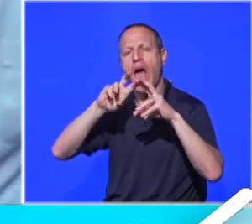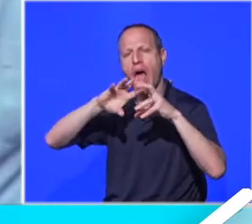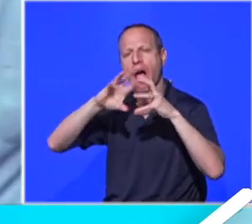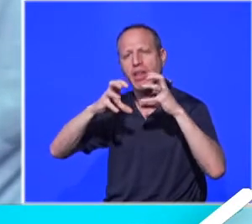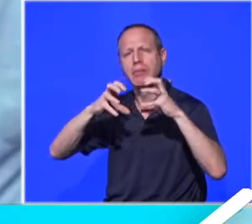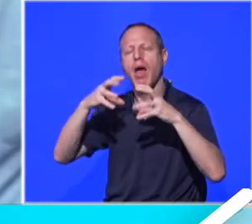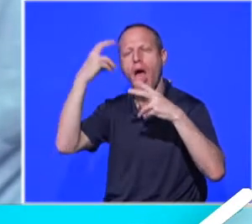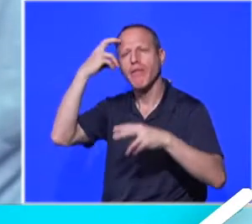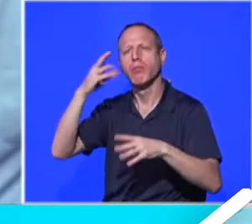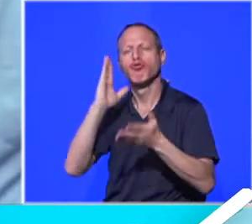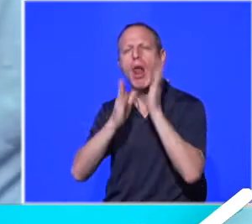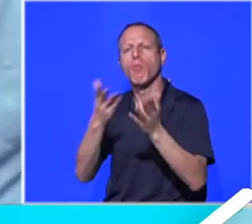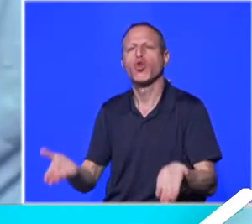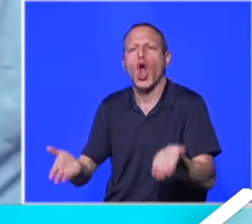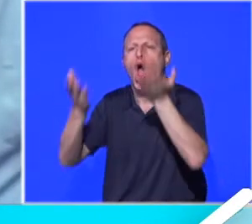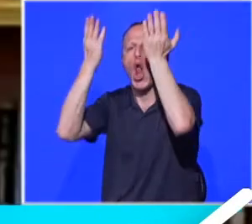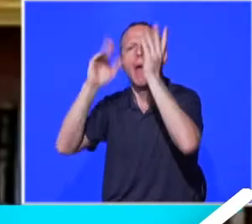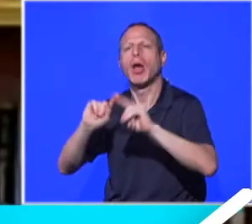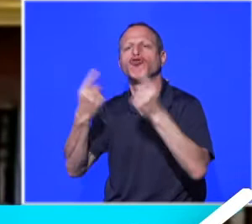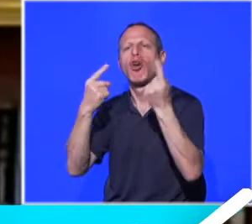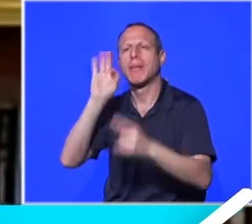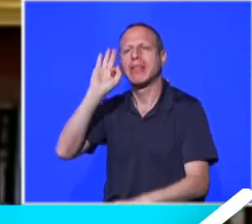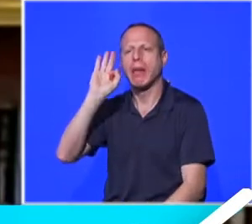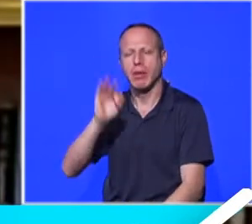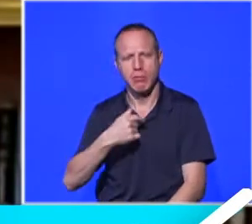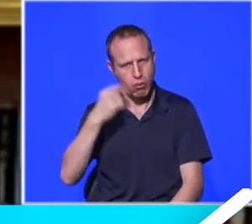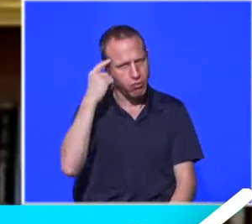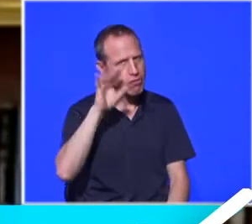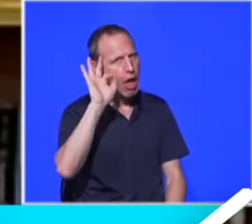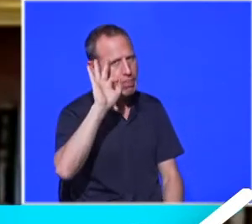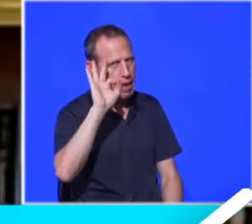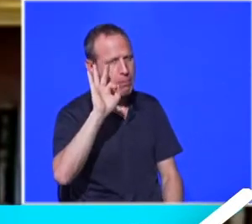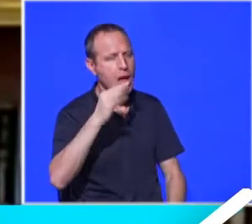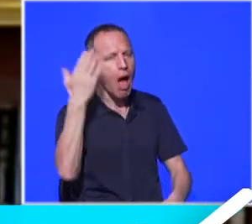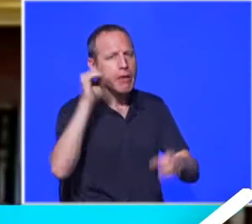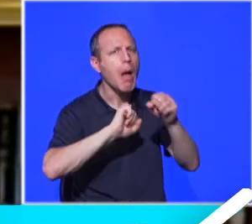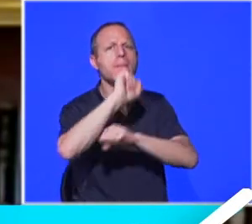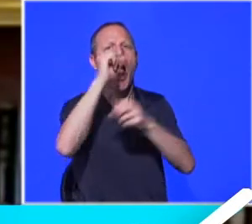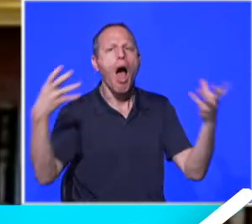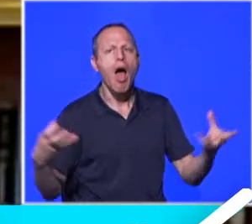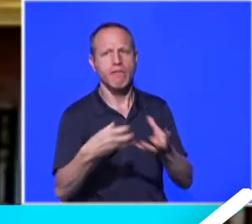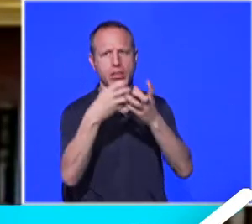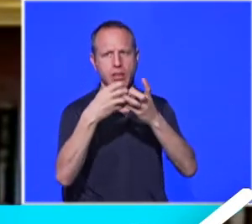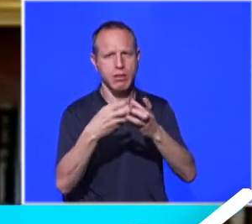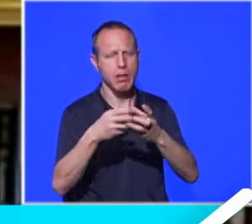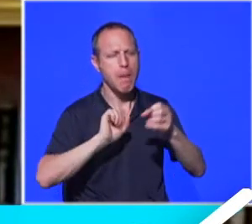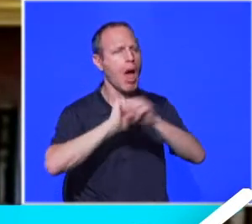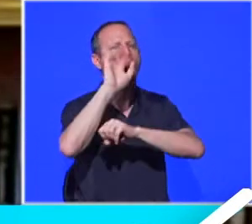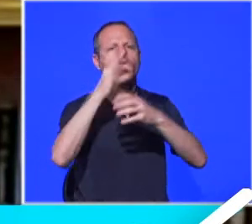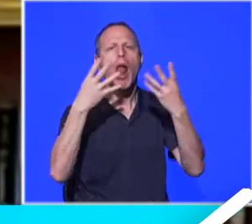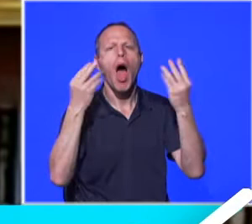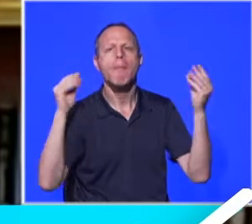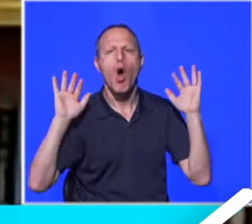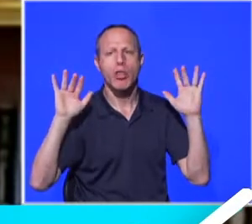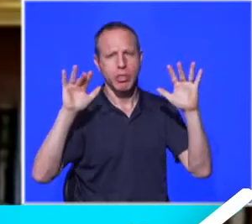גואה? מה שונה? תשמע, אני חושב שעדיין בטייבה הייתה המחאה החברתית, המחאה של ההמון,